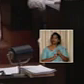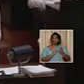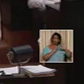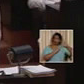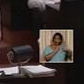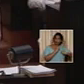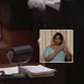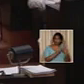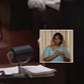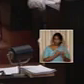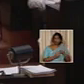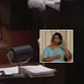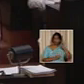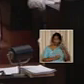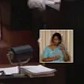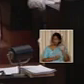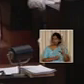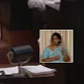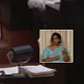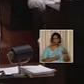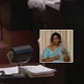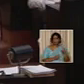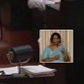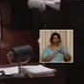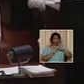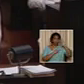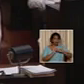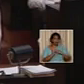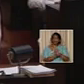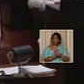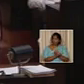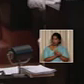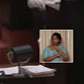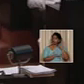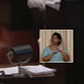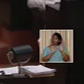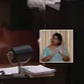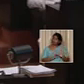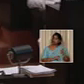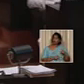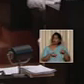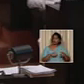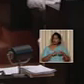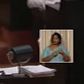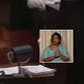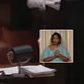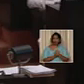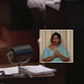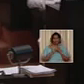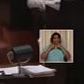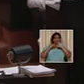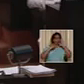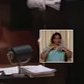उपाधि लबागत मे तुंसीयकमन उपाधिधारी इनमुत् दनट इन पोलिस कोस्तापल